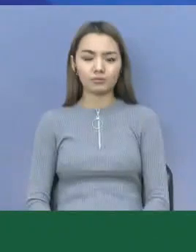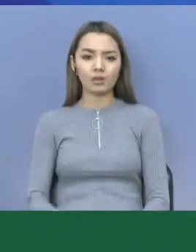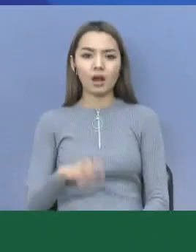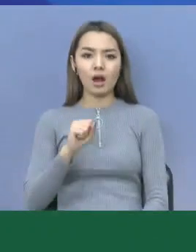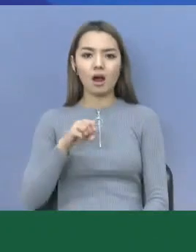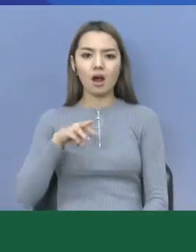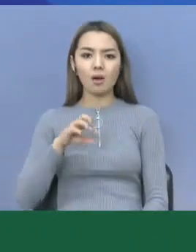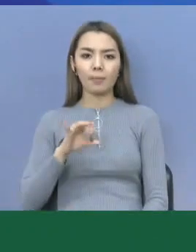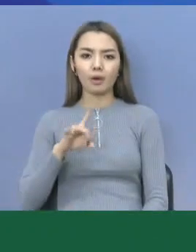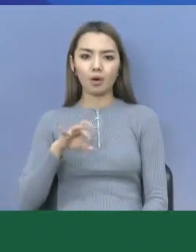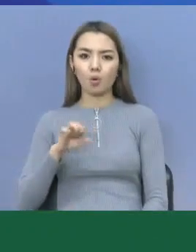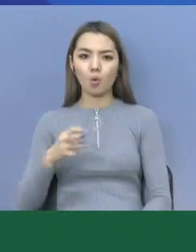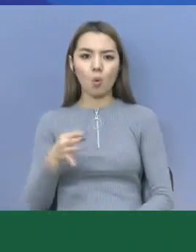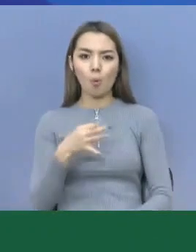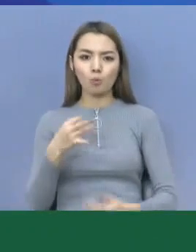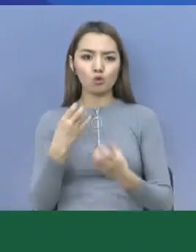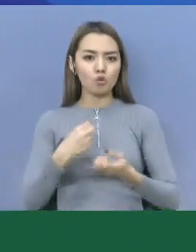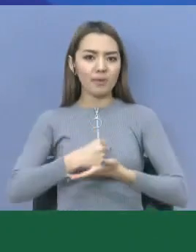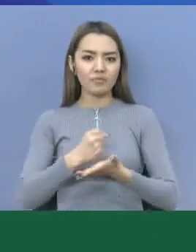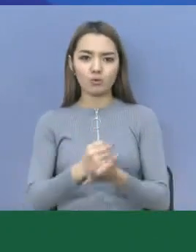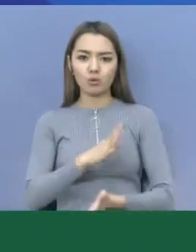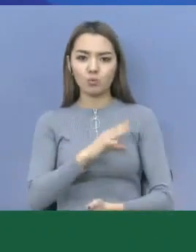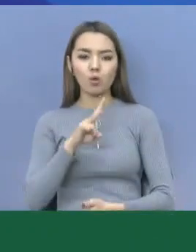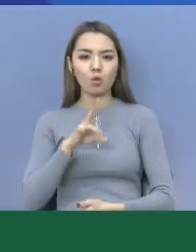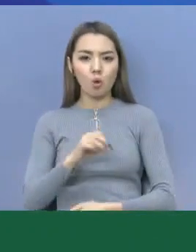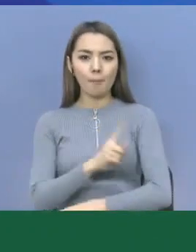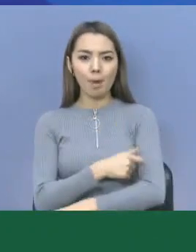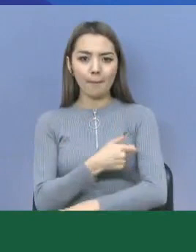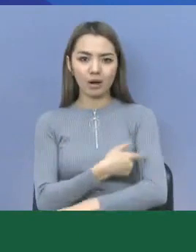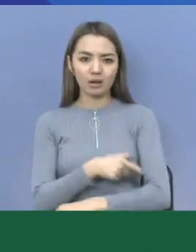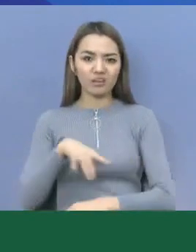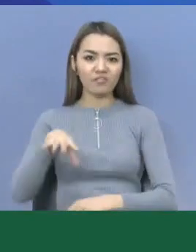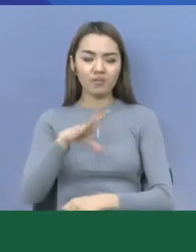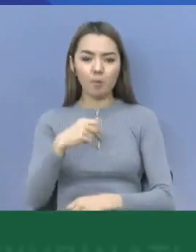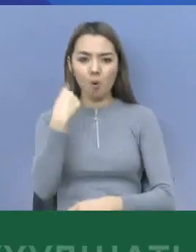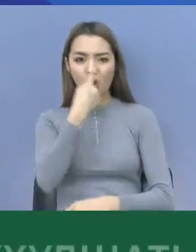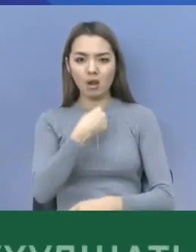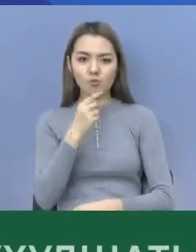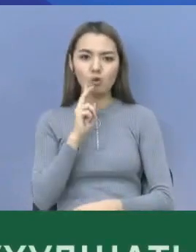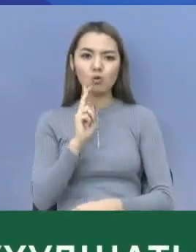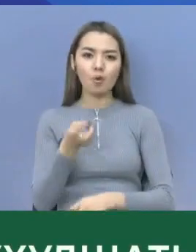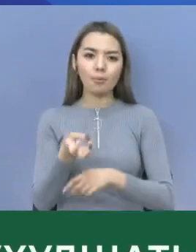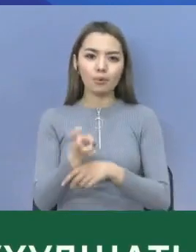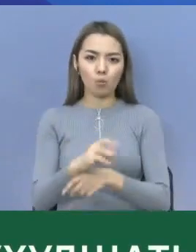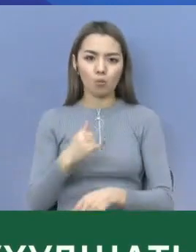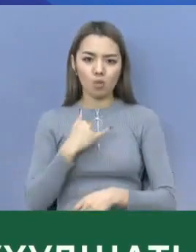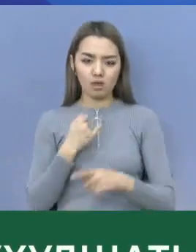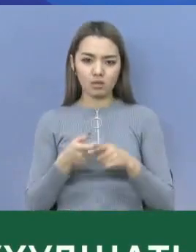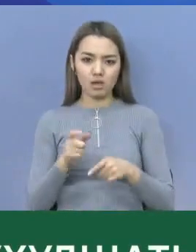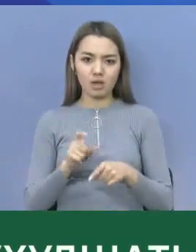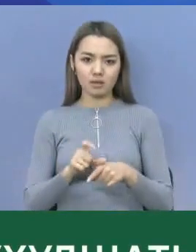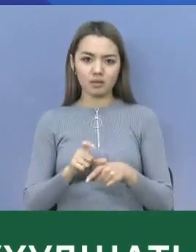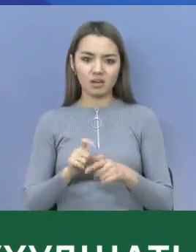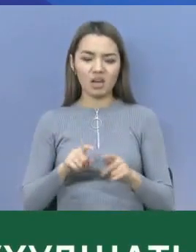Омикрон в области еще не подтвержден, но по клинике, судя по клинике, по лицам, кто обращается, это у нас уже идет